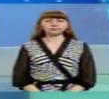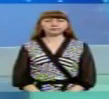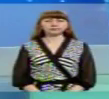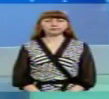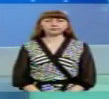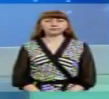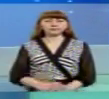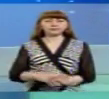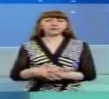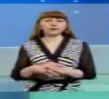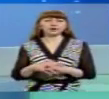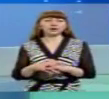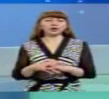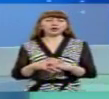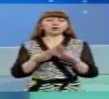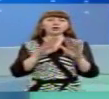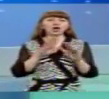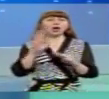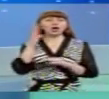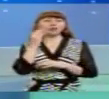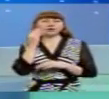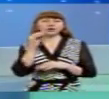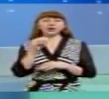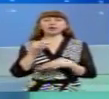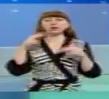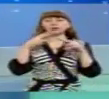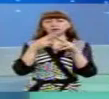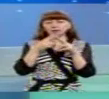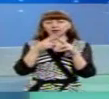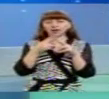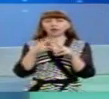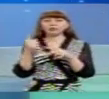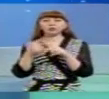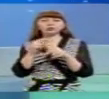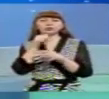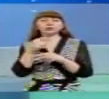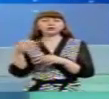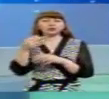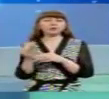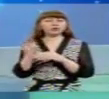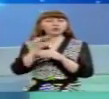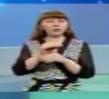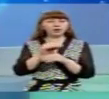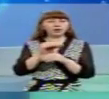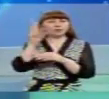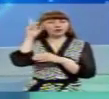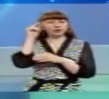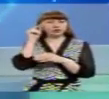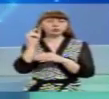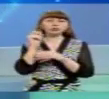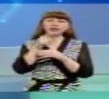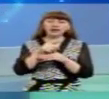Баспанаға мұқтаж отбасыларға қолдау көрсету тұңғыш президенттің бес әлеметтік бастамасында көтерілген тапсырмалардың бірі. Осы мақсатта